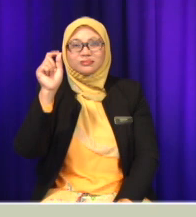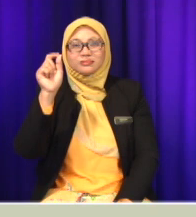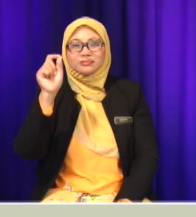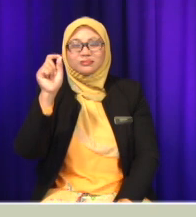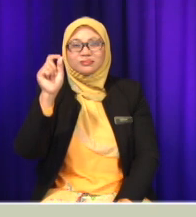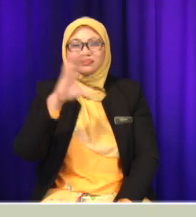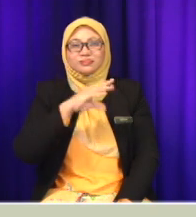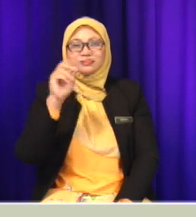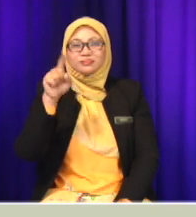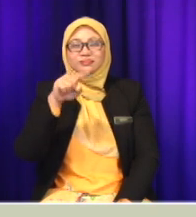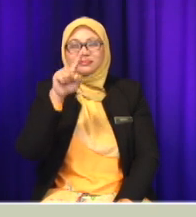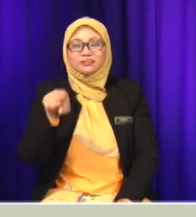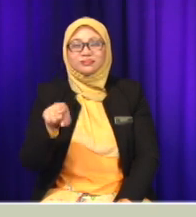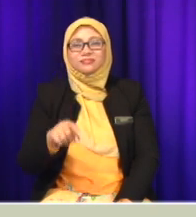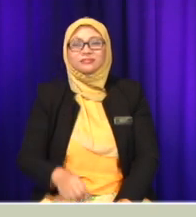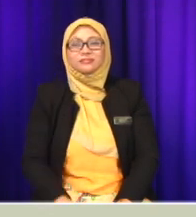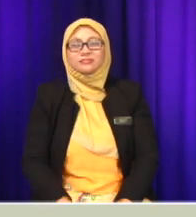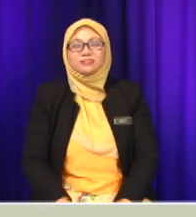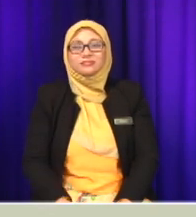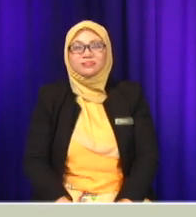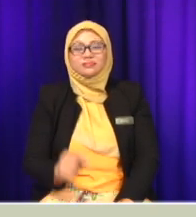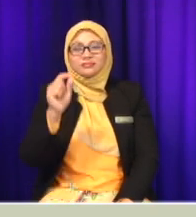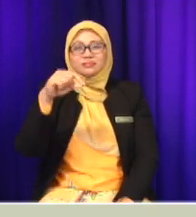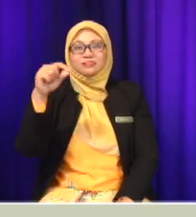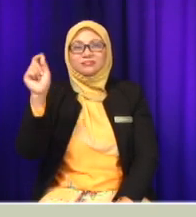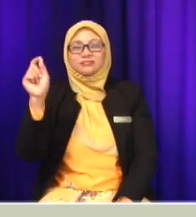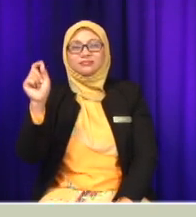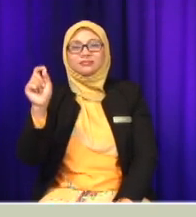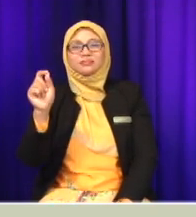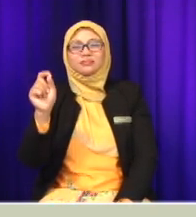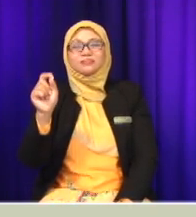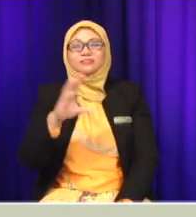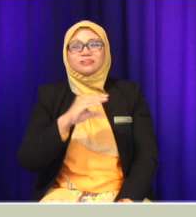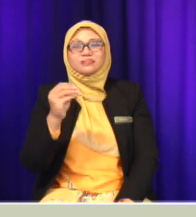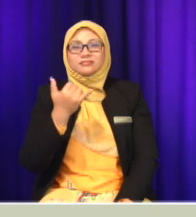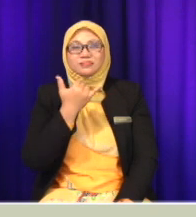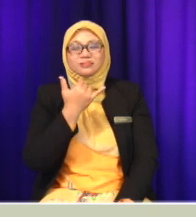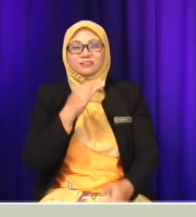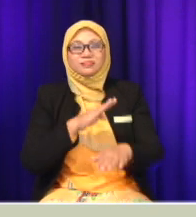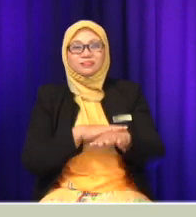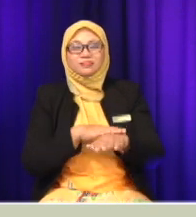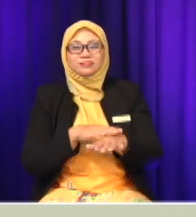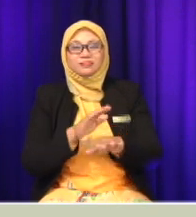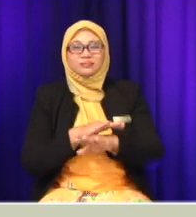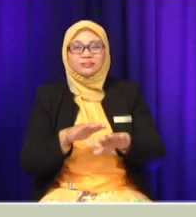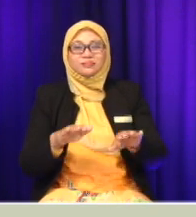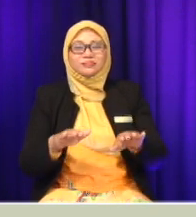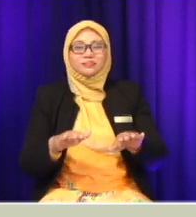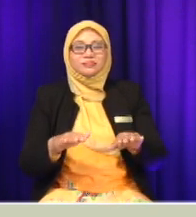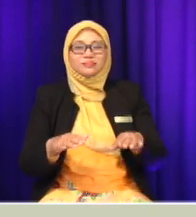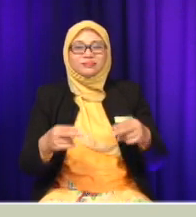saiz okey right tu betullah e tandakan betul bagi padanan saiz dudukan injap dengan keterangan betul dan salah yang tidak berkaitan dalam ruang